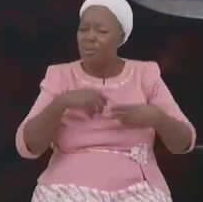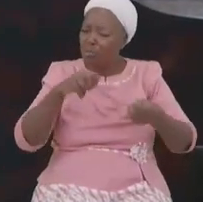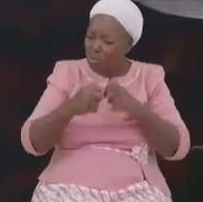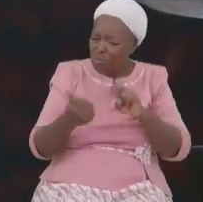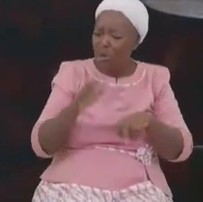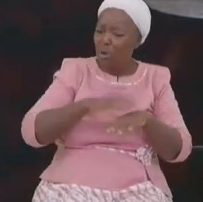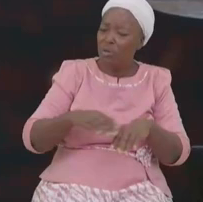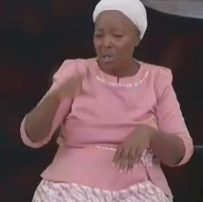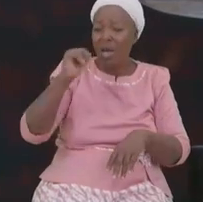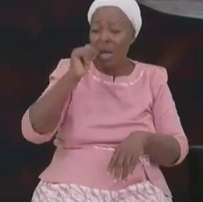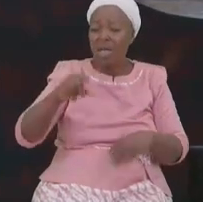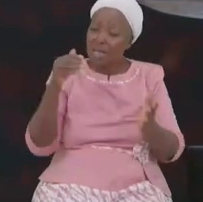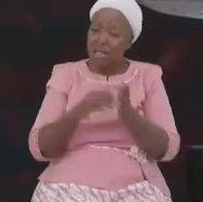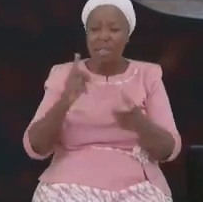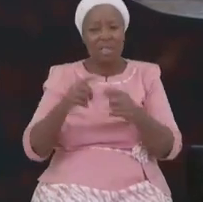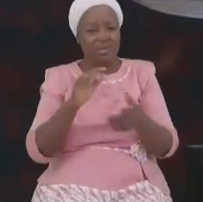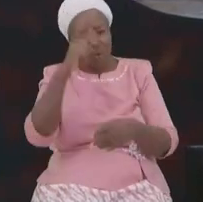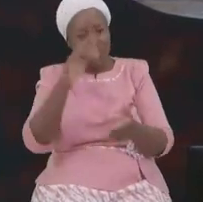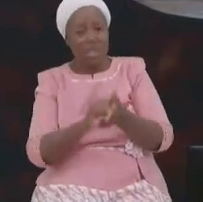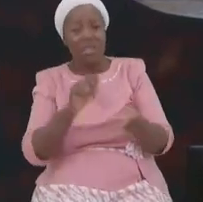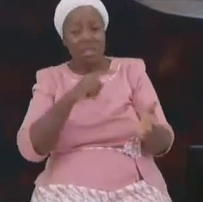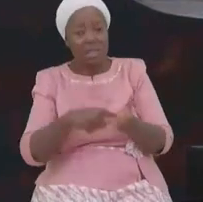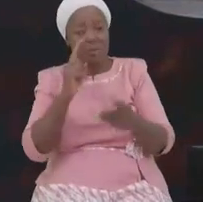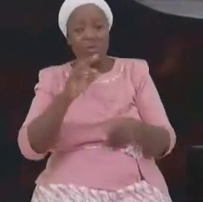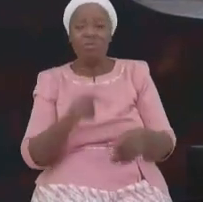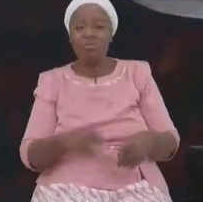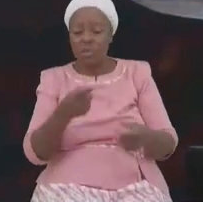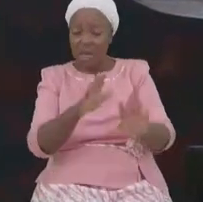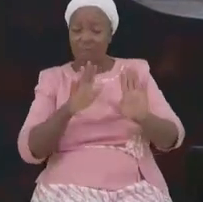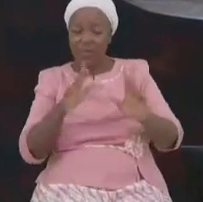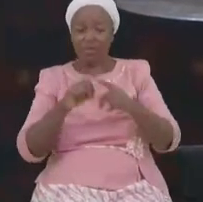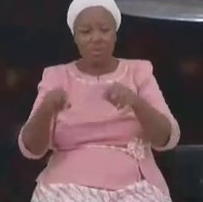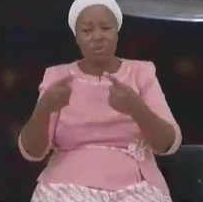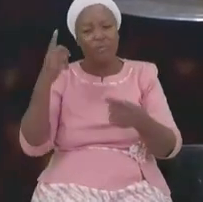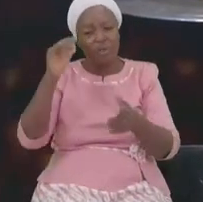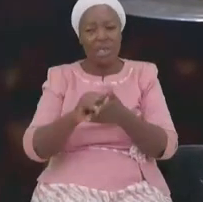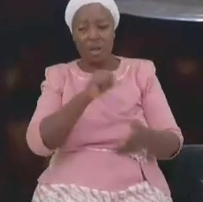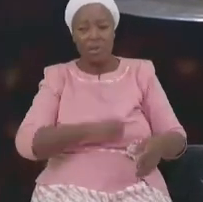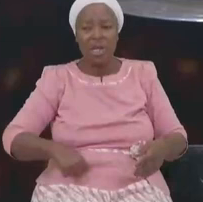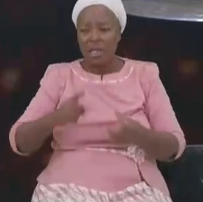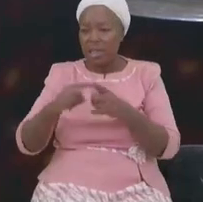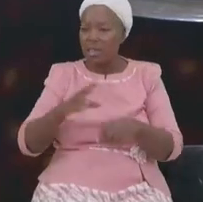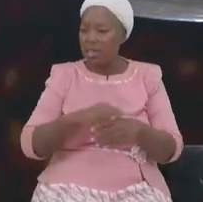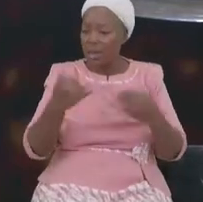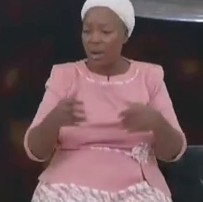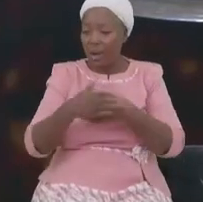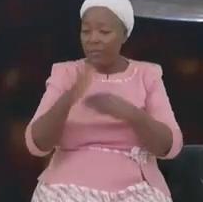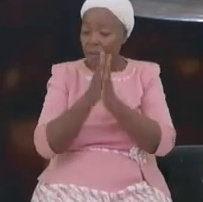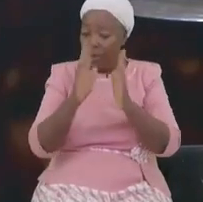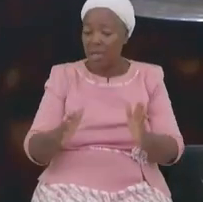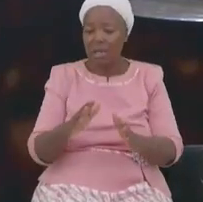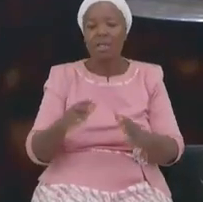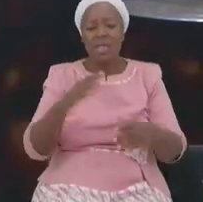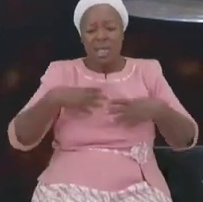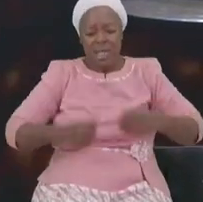une difficulté visible dans la main. Guéri complètement. Il a appelé le père et a mentionné mon nom. Alors, le